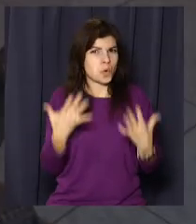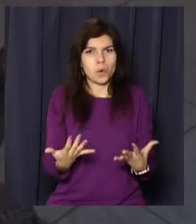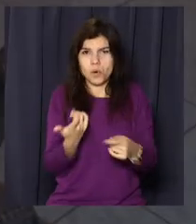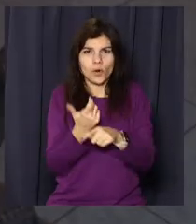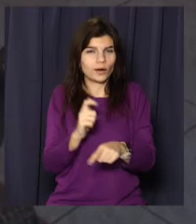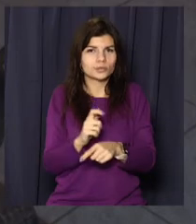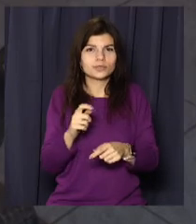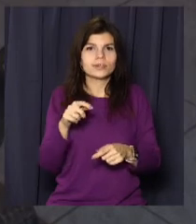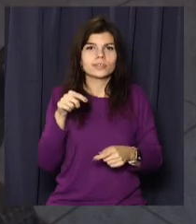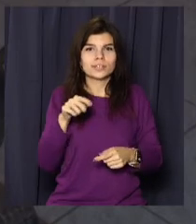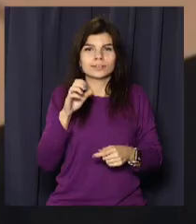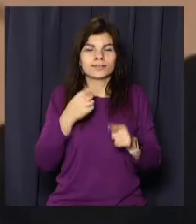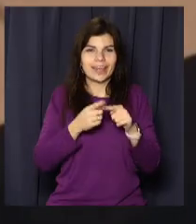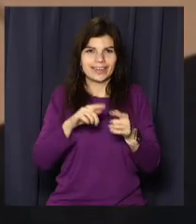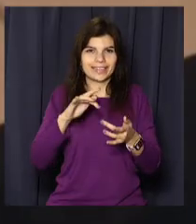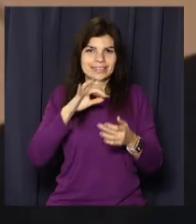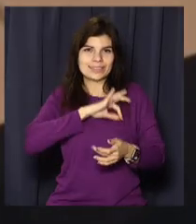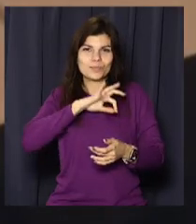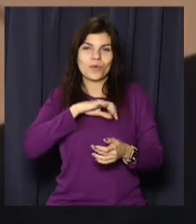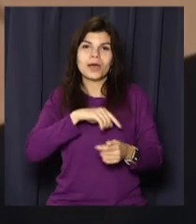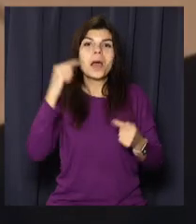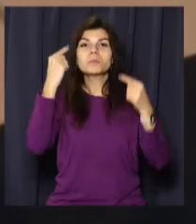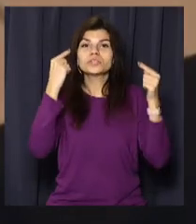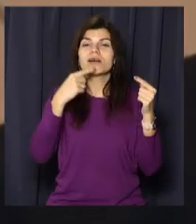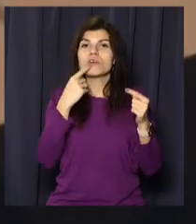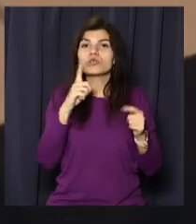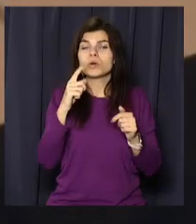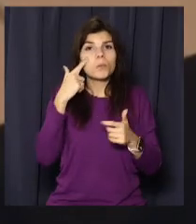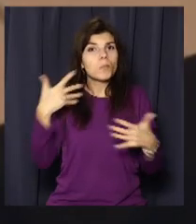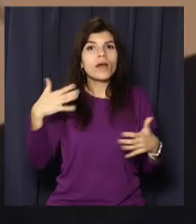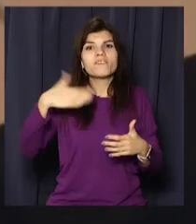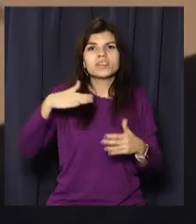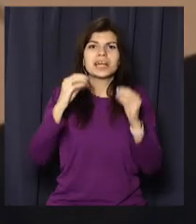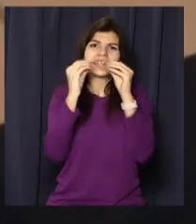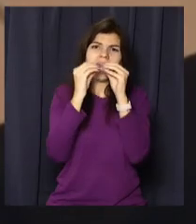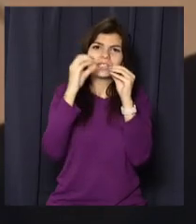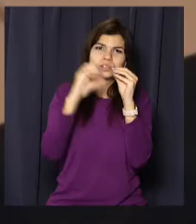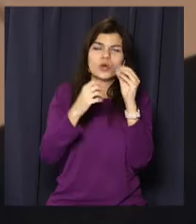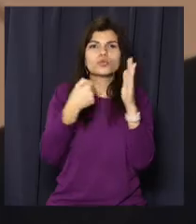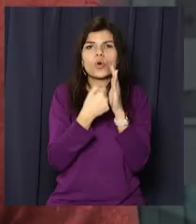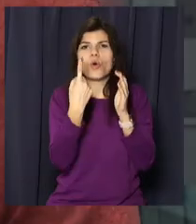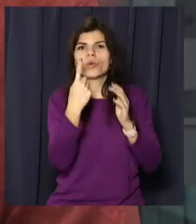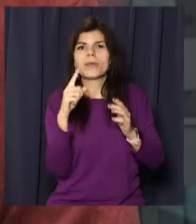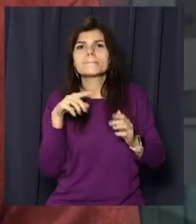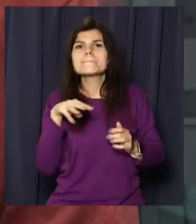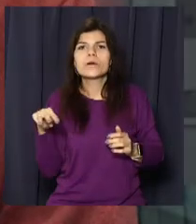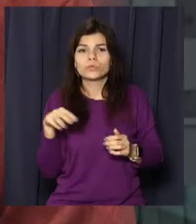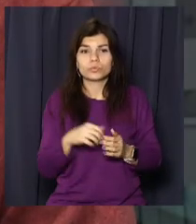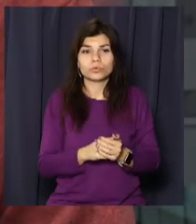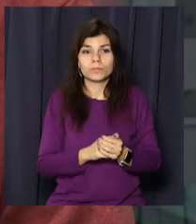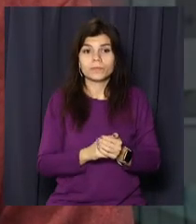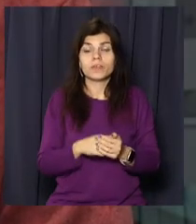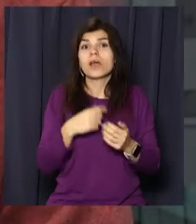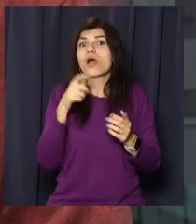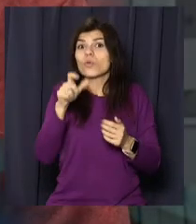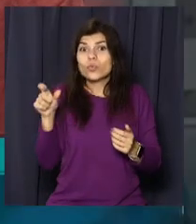головні переваги цієї соцмережі, кажуть психологи. Середня тривалість відео – від 10 секунд до хвилини. Герої TikTok-відео – це